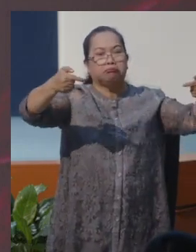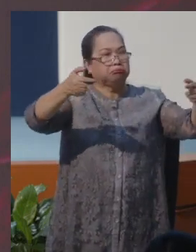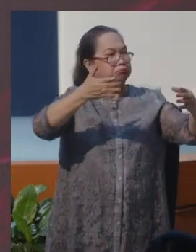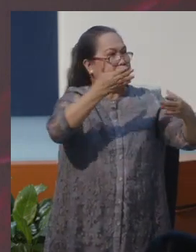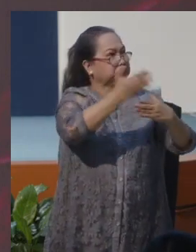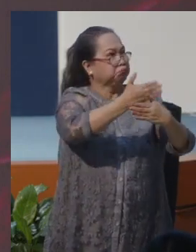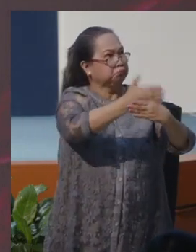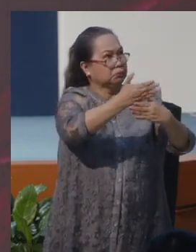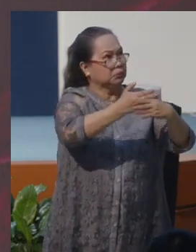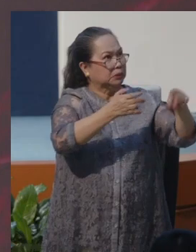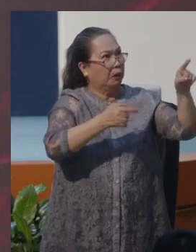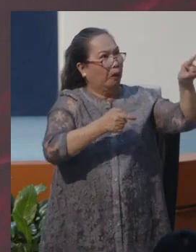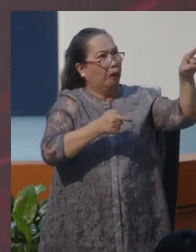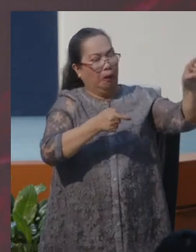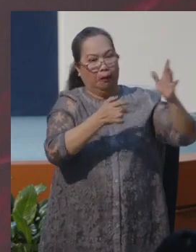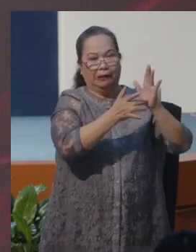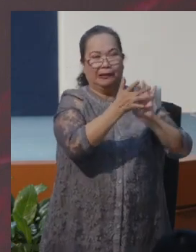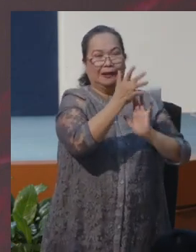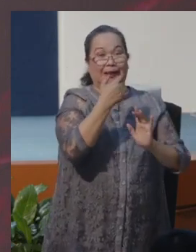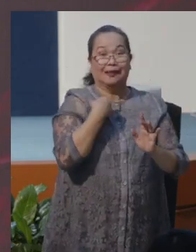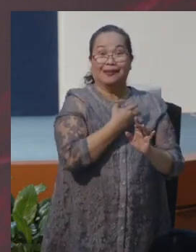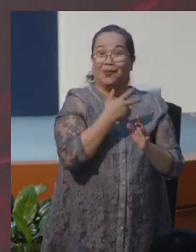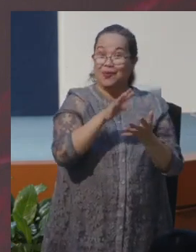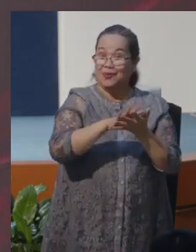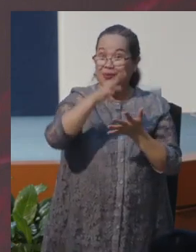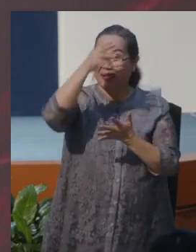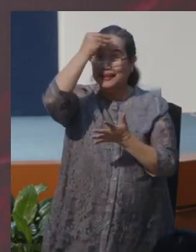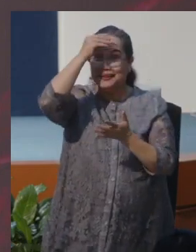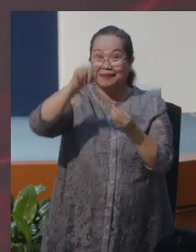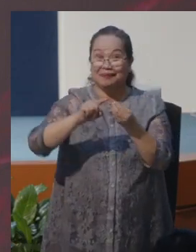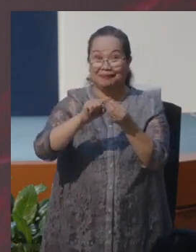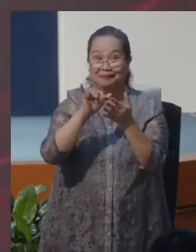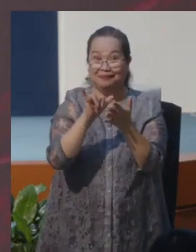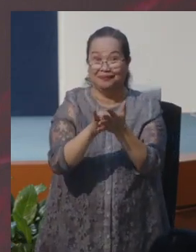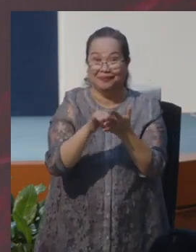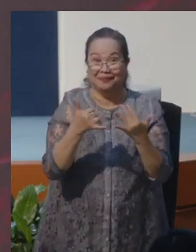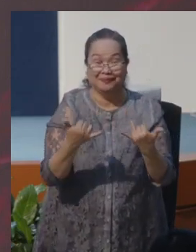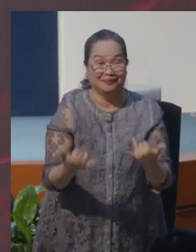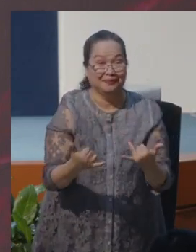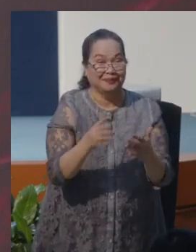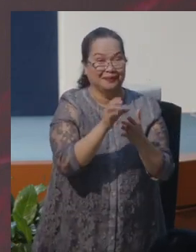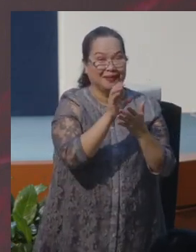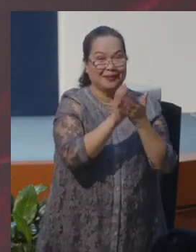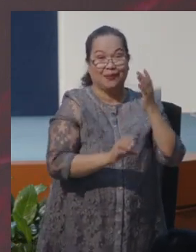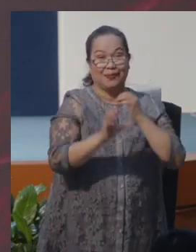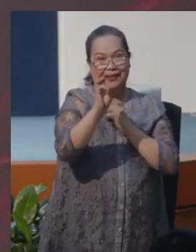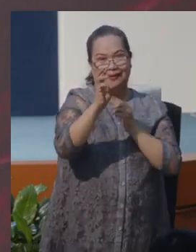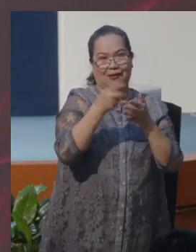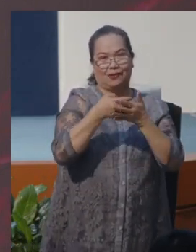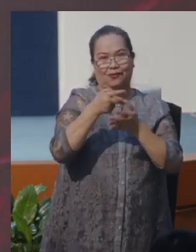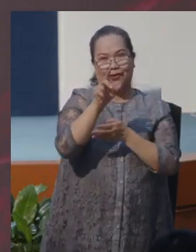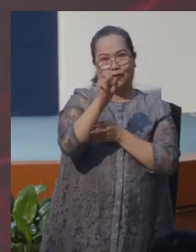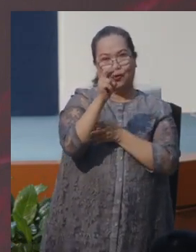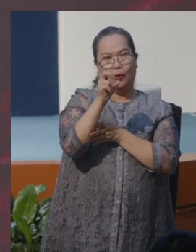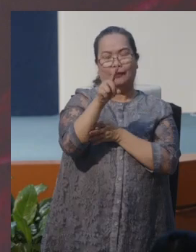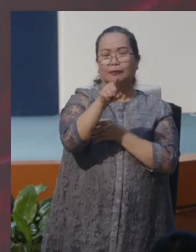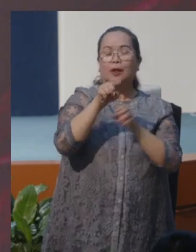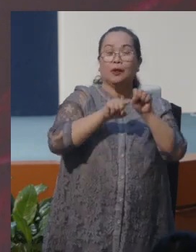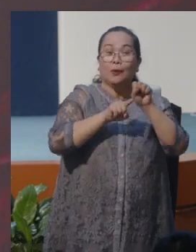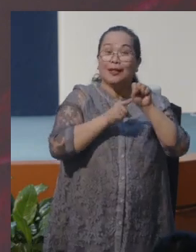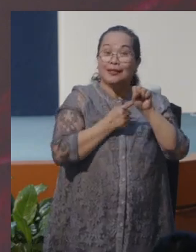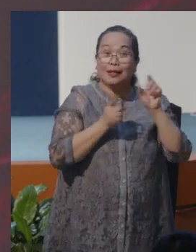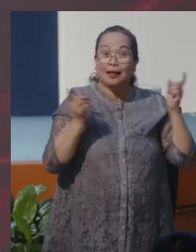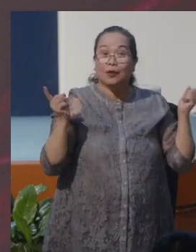At ngayon, dadatnan natin ang ating teksto sa chapter 6, verse 12. Ang una nating makikita